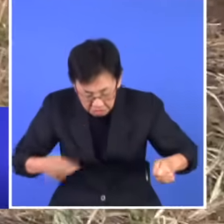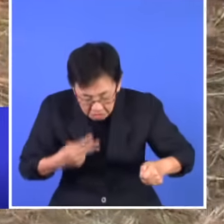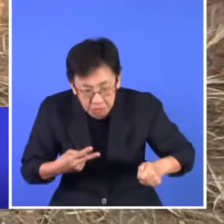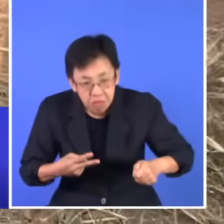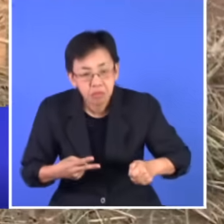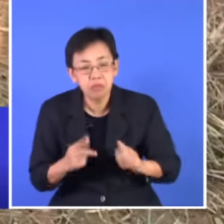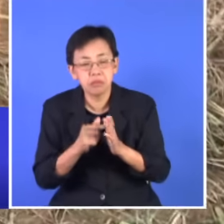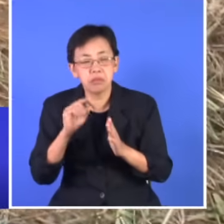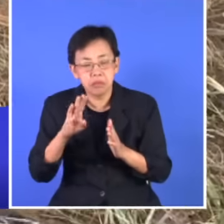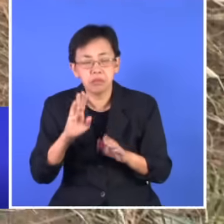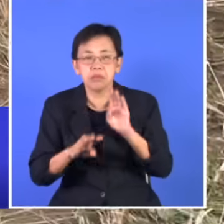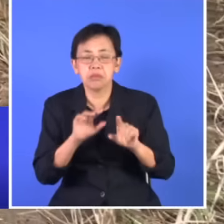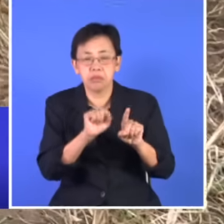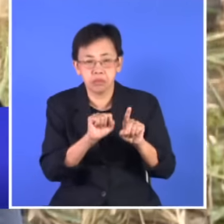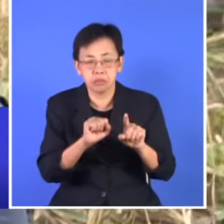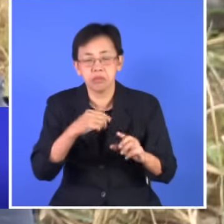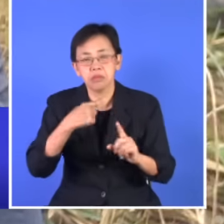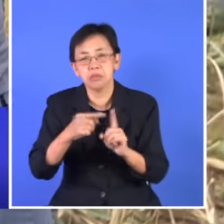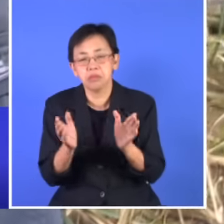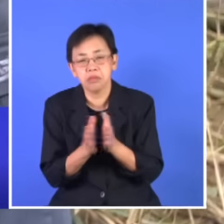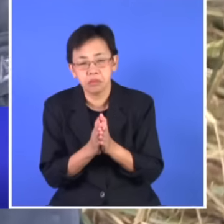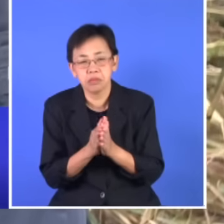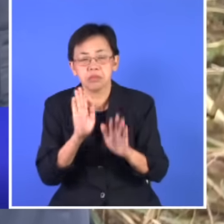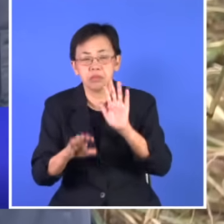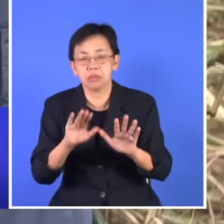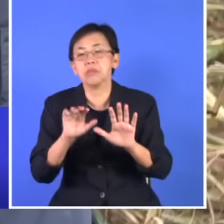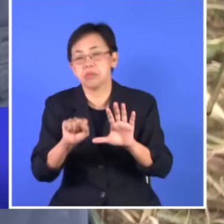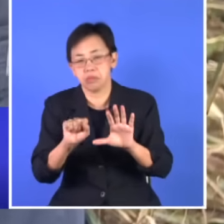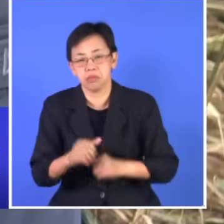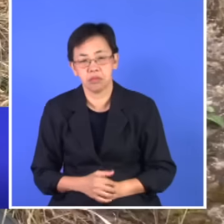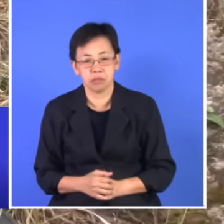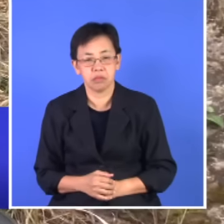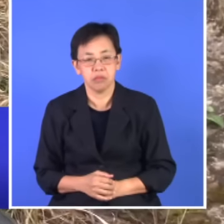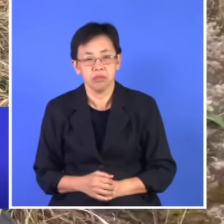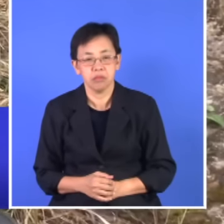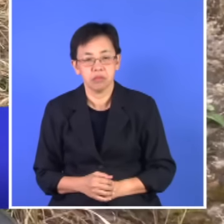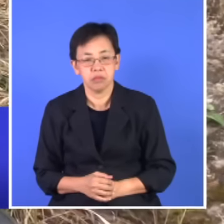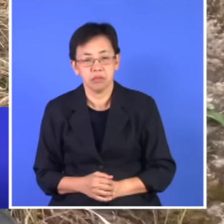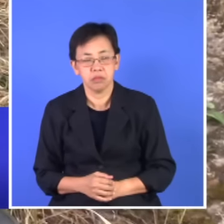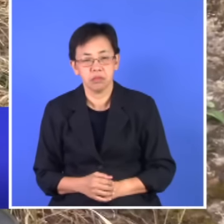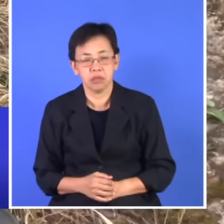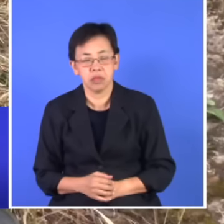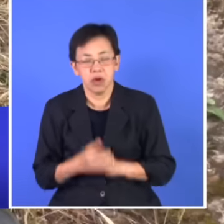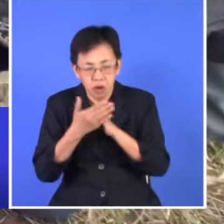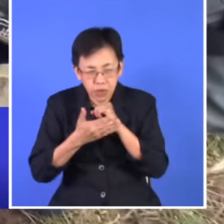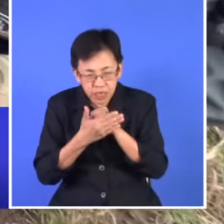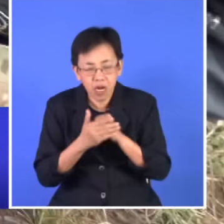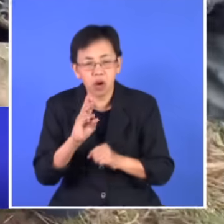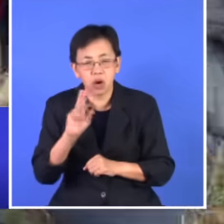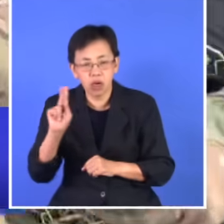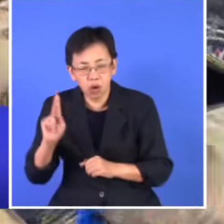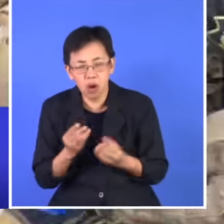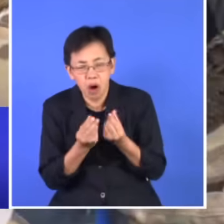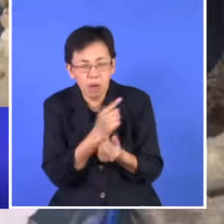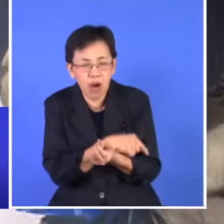ประมาณ 100,000เม็ดรวมทั้งหมดเบื้องต้นประมาณสักแห500,000เม็ดนี่นะครับแล้วก็มีฝิ่นดิบ 6กลเฮโรอีนผงสี